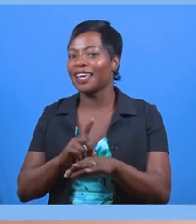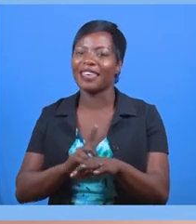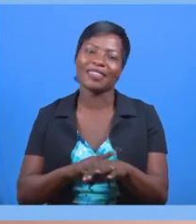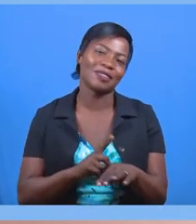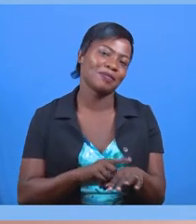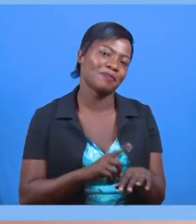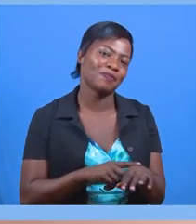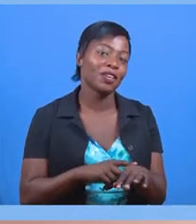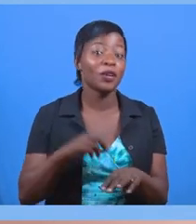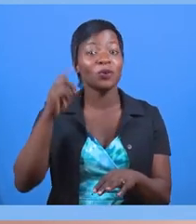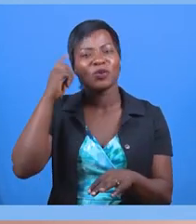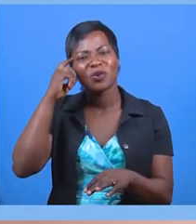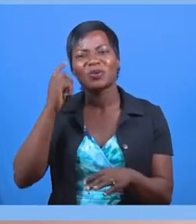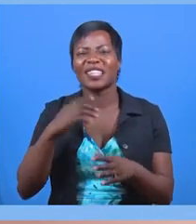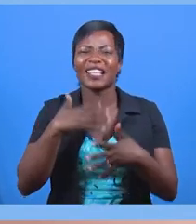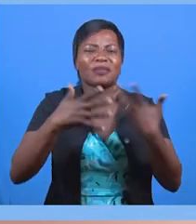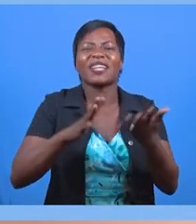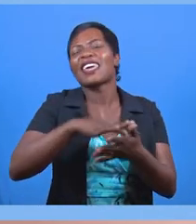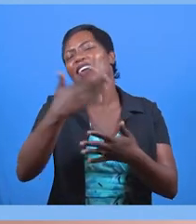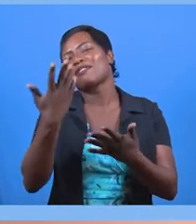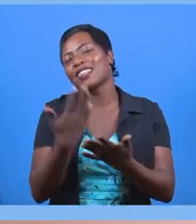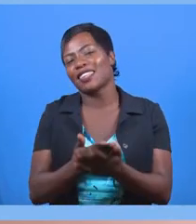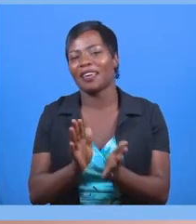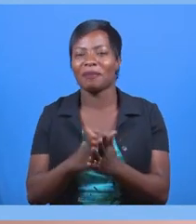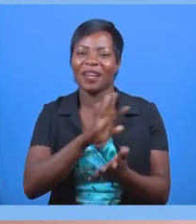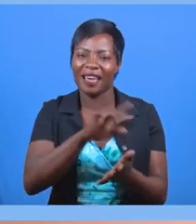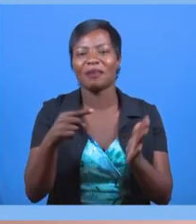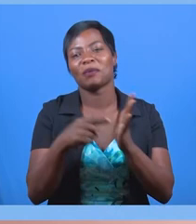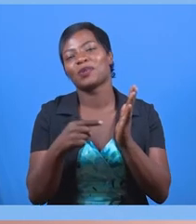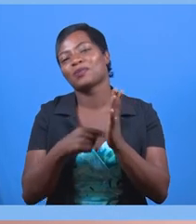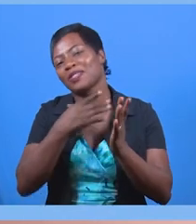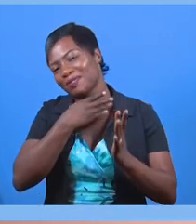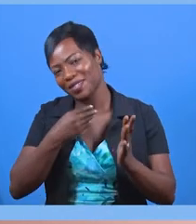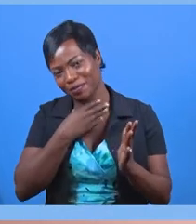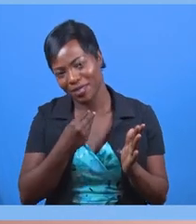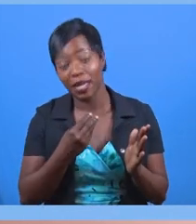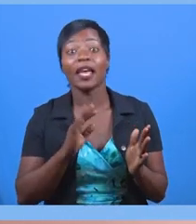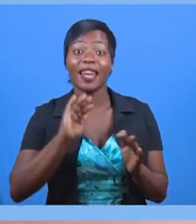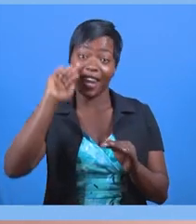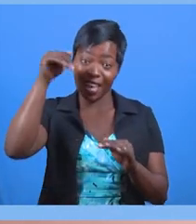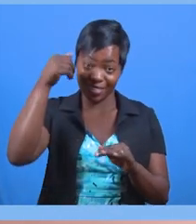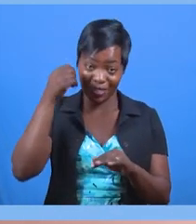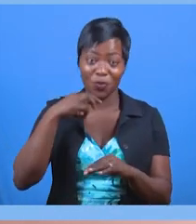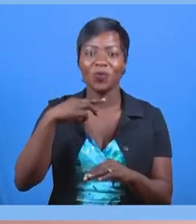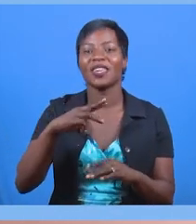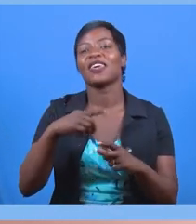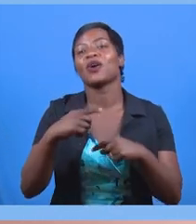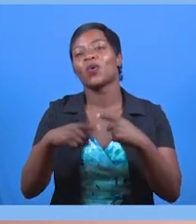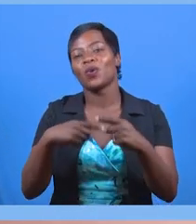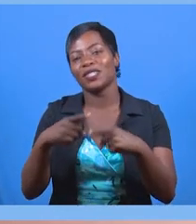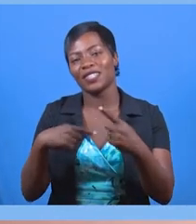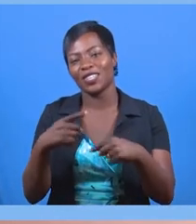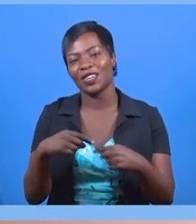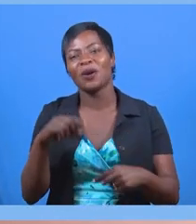zvakanyanya. Tinoziva kuti hatina kunyatsobvuraudza chirongwa chedu. Tinoendera mberi chaizvo nacho svondo rinouya. Tinoziva kuti nguva